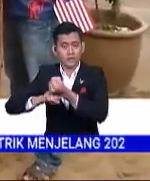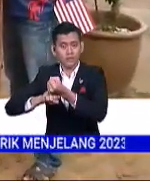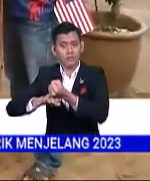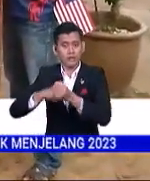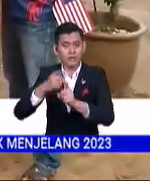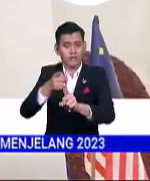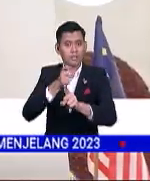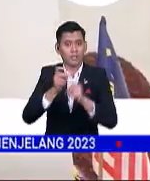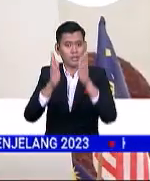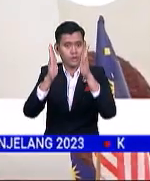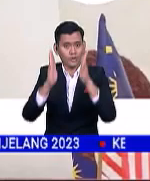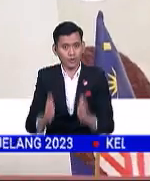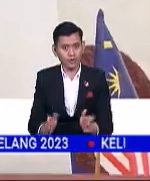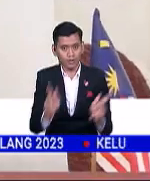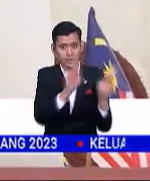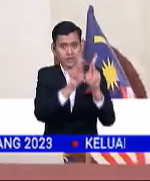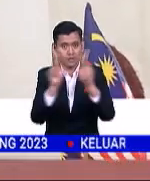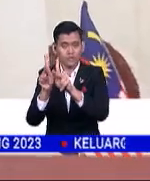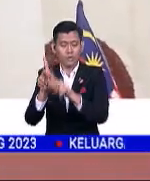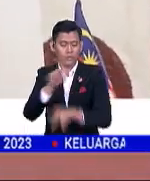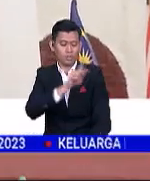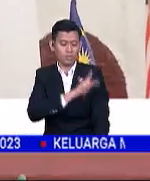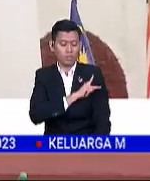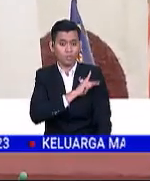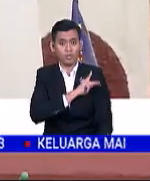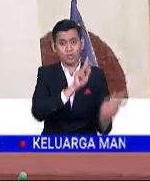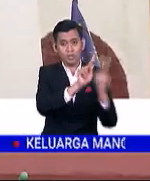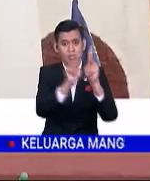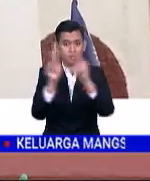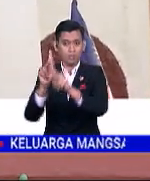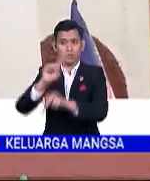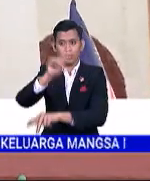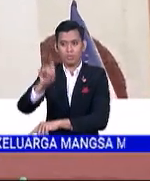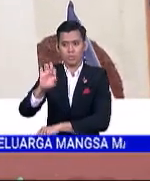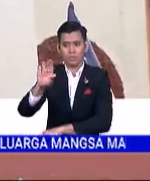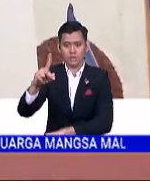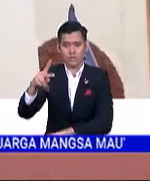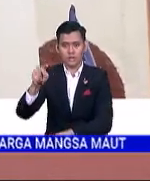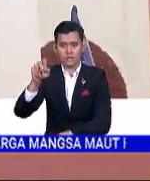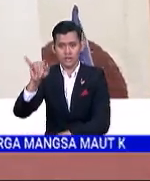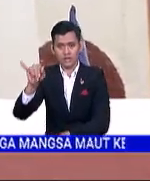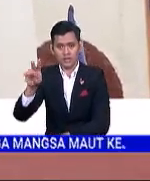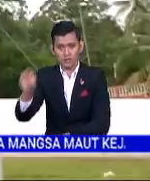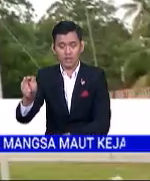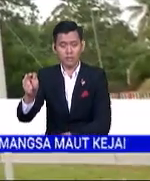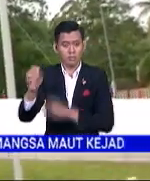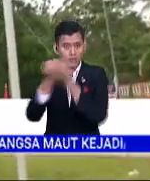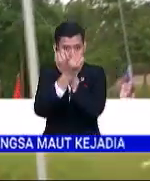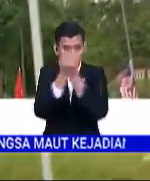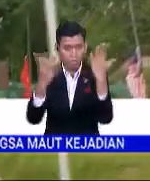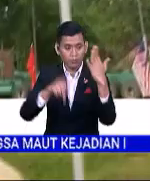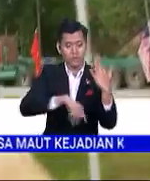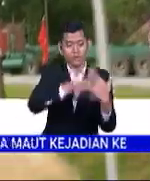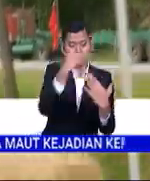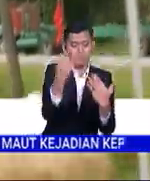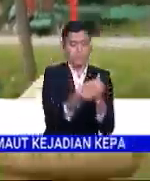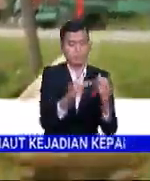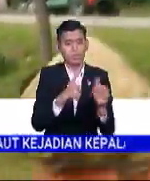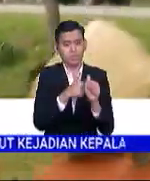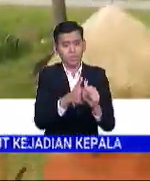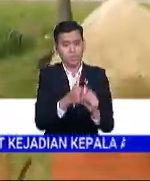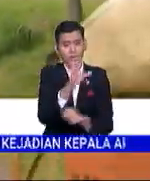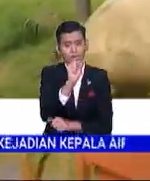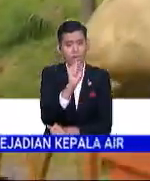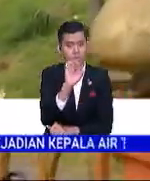penduduk kampung. Menurut penghulu Mukim Lalan Pepuyu, Zulkarnain Ismail, projek dilaksanakan dengan mematuhi prosedur operasi